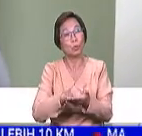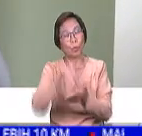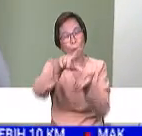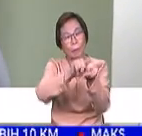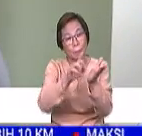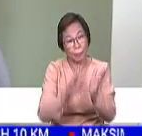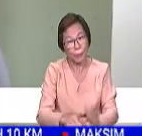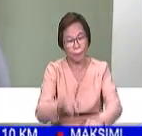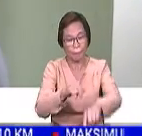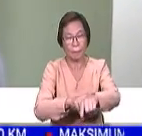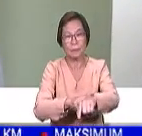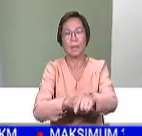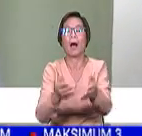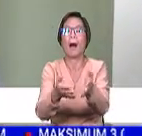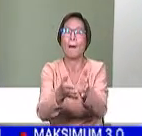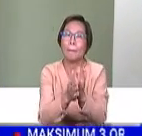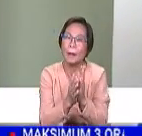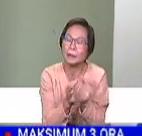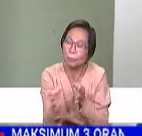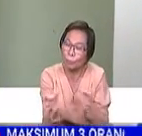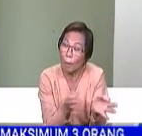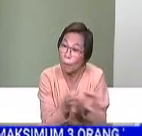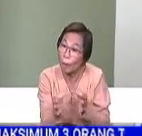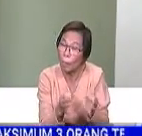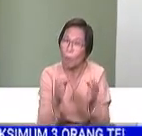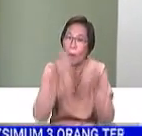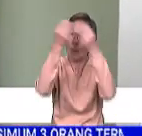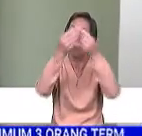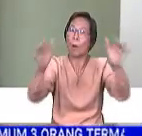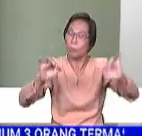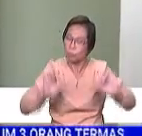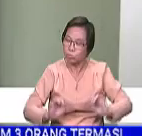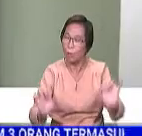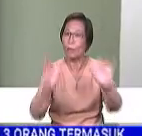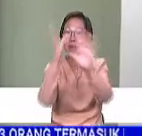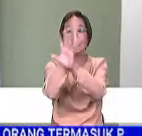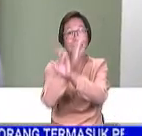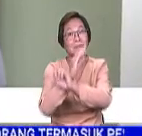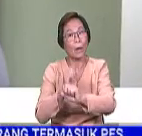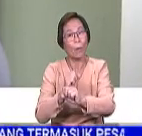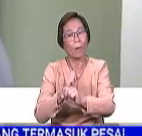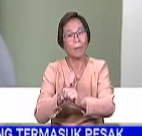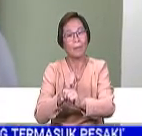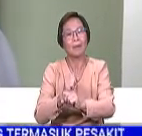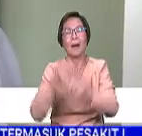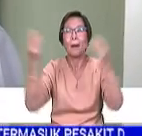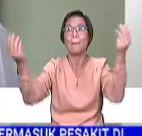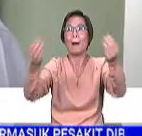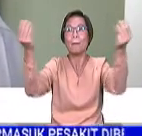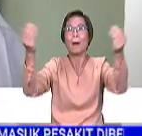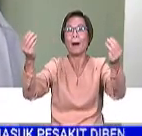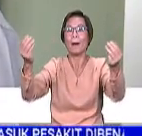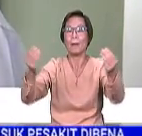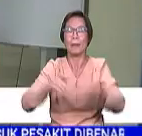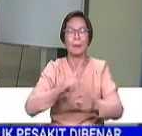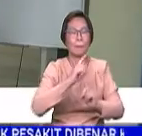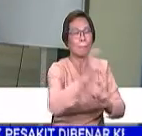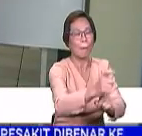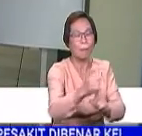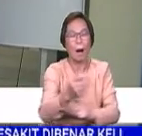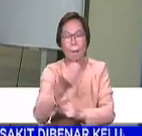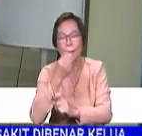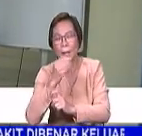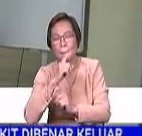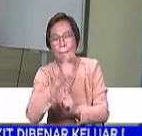kepada pemberita semua sedih minta mengulas mengenai proklamasi darurat di Serawak selepas majelis penyerahan makanan